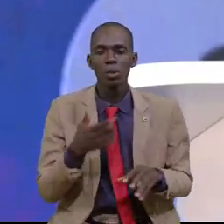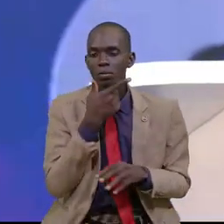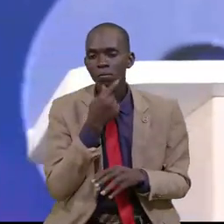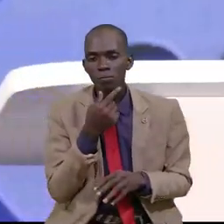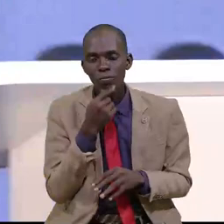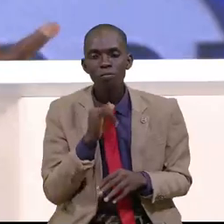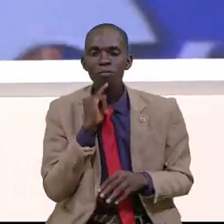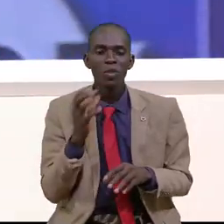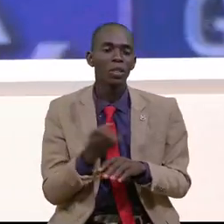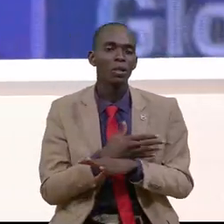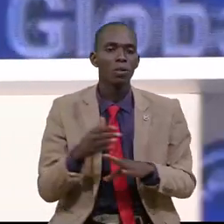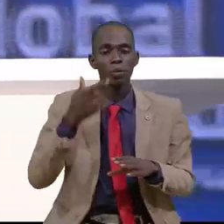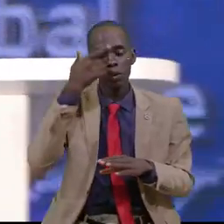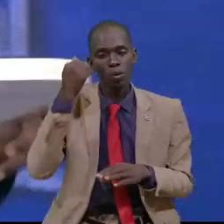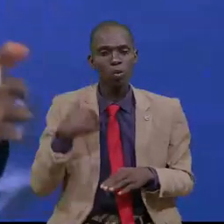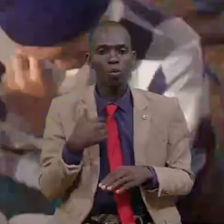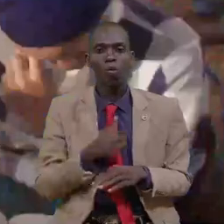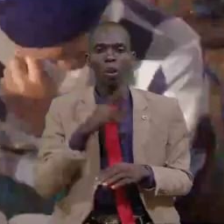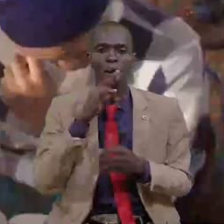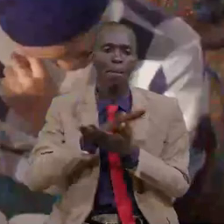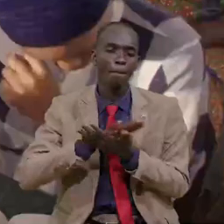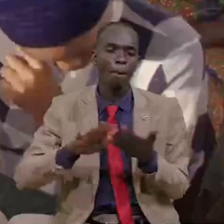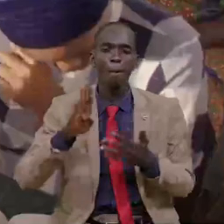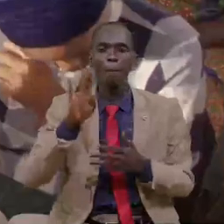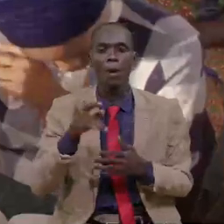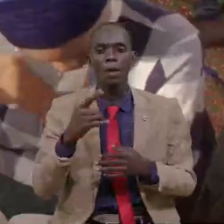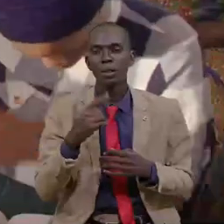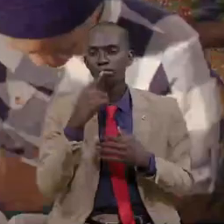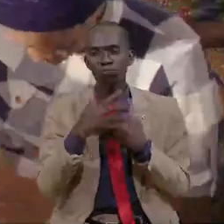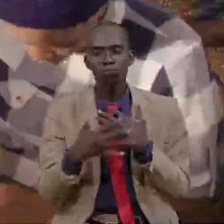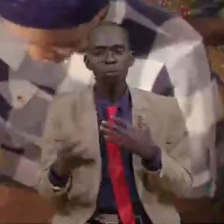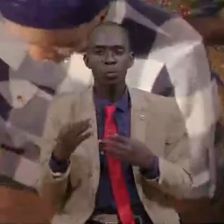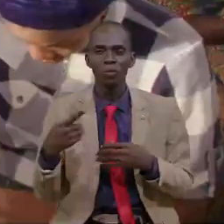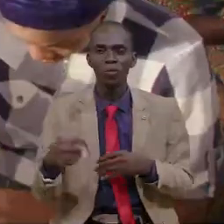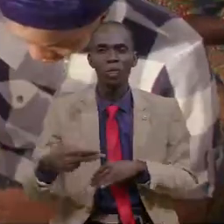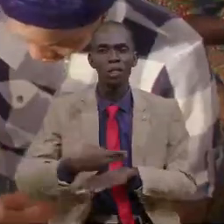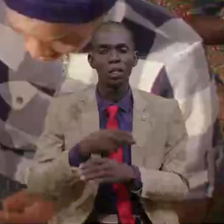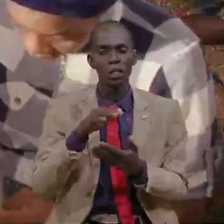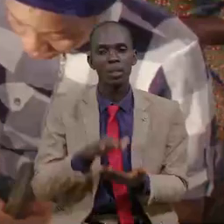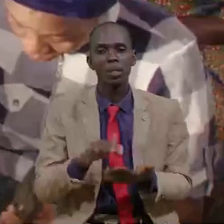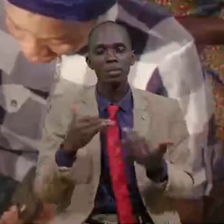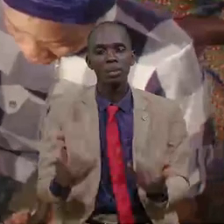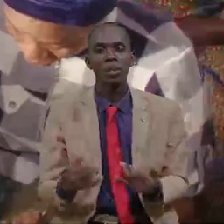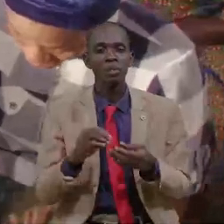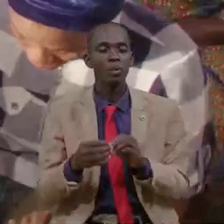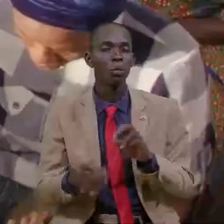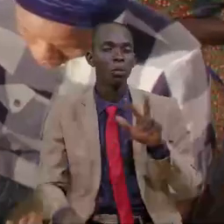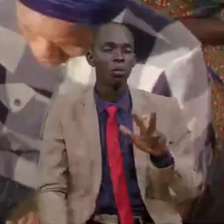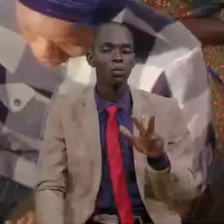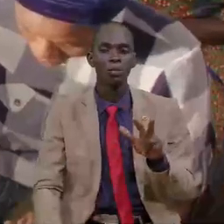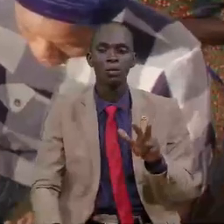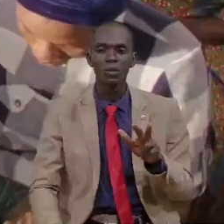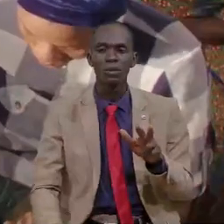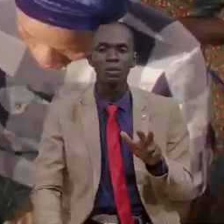Parce que nous sommes purgés par le sang de l'agneau. Troisième élément maintenant, la puissance extraordinaire